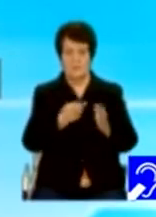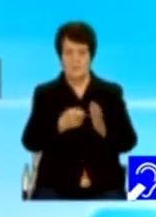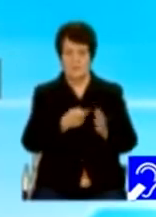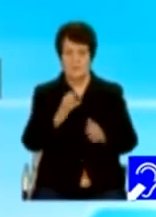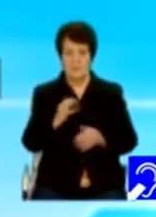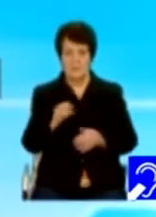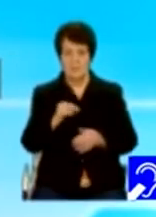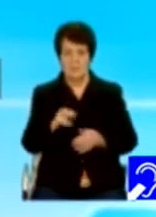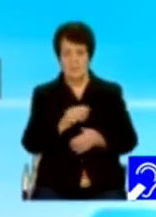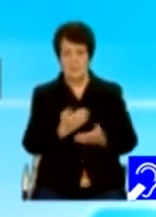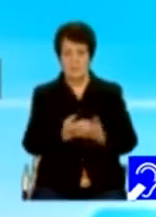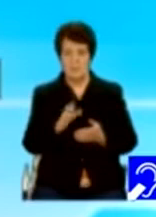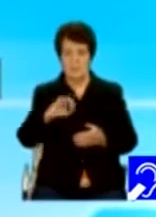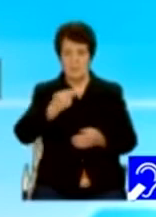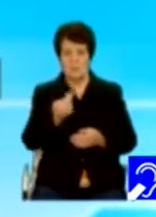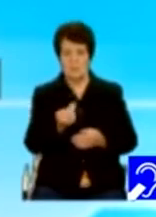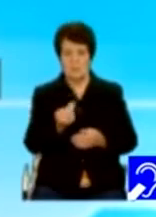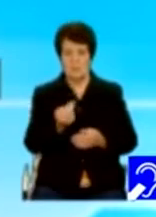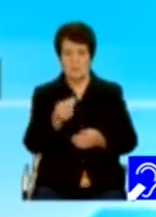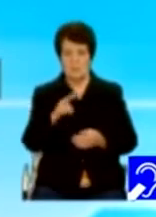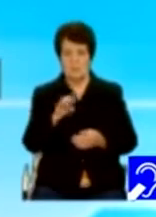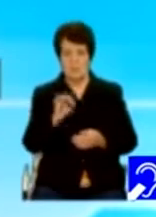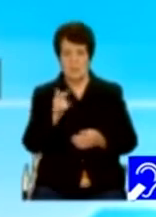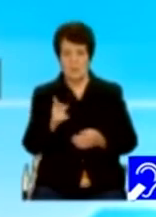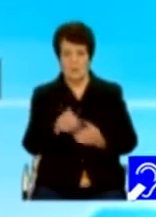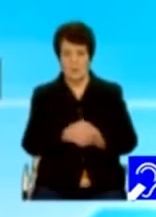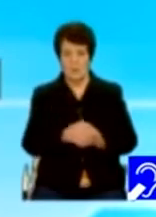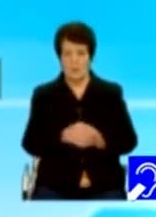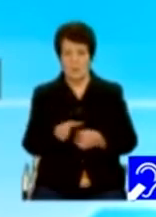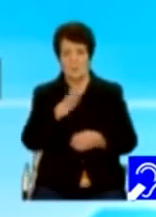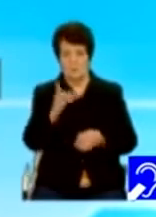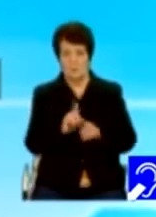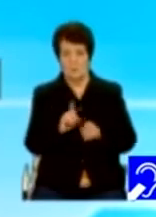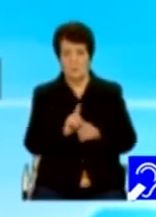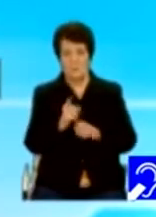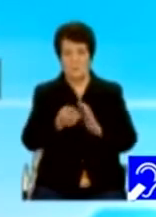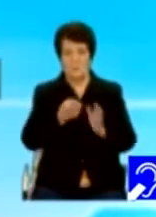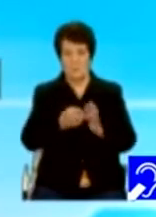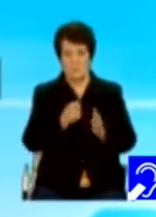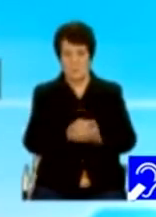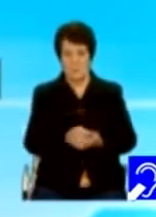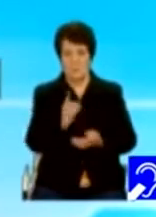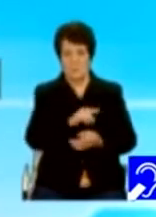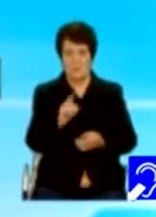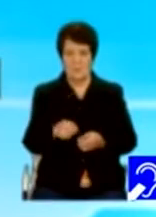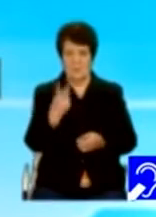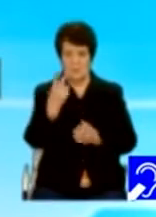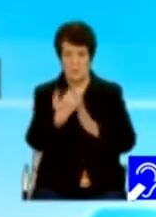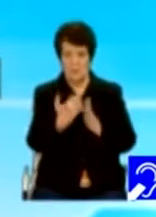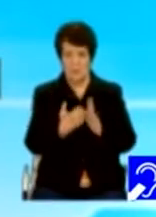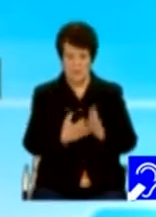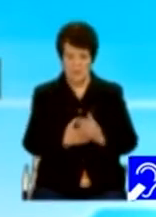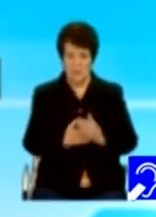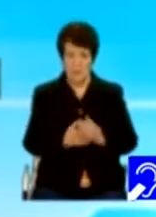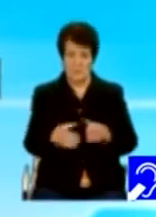ieri sociologii de la AIDATA a făcut un sondaj, printre care două programe de la